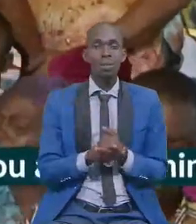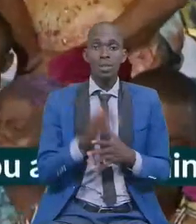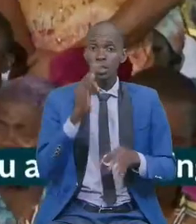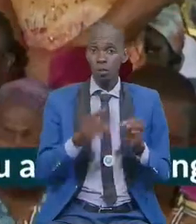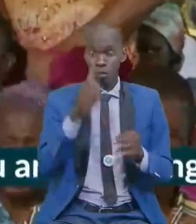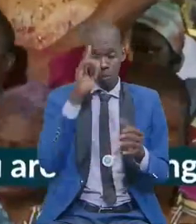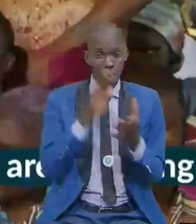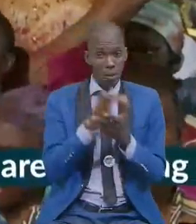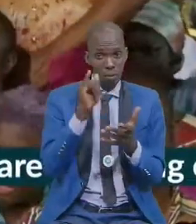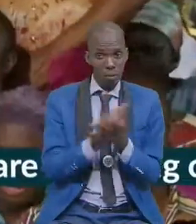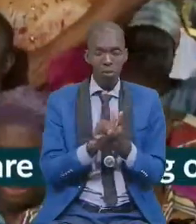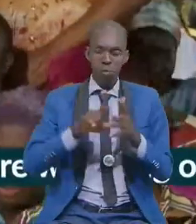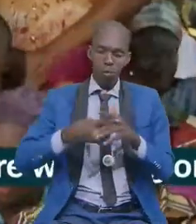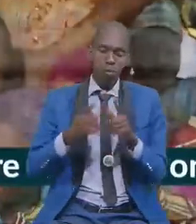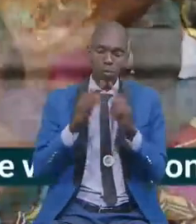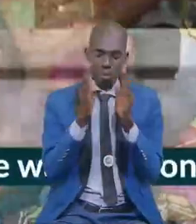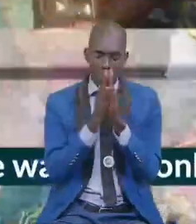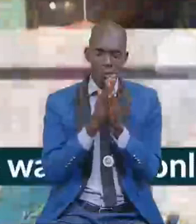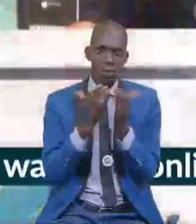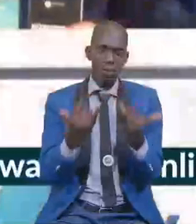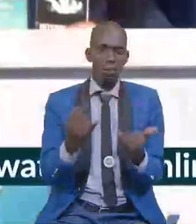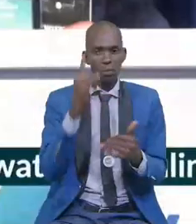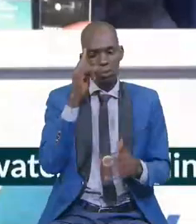Si vous croyez à cela, continuez à prier.